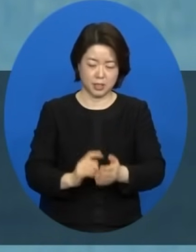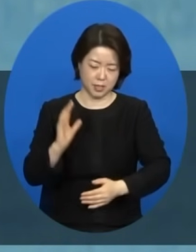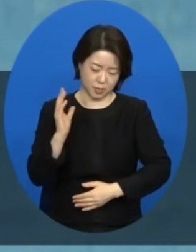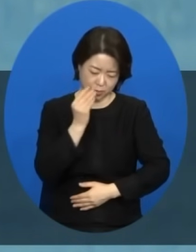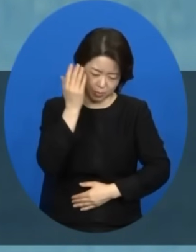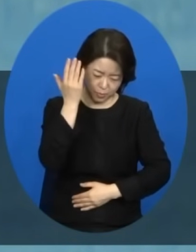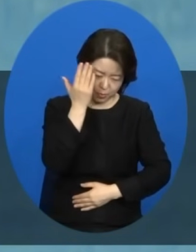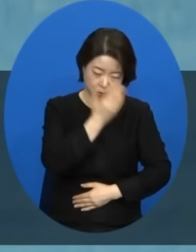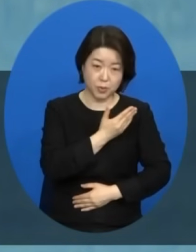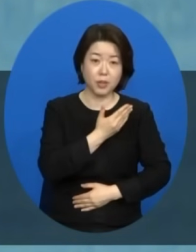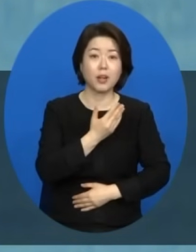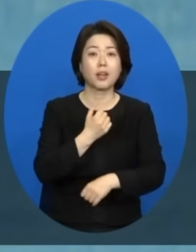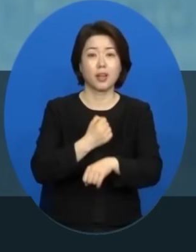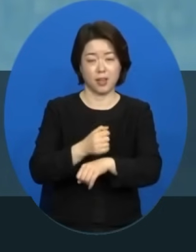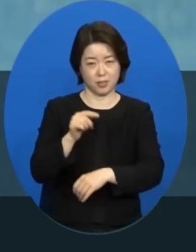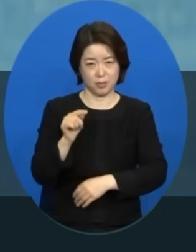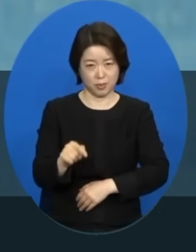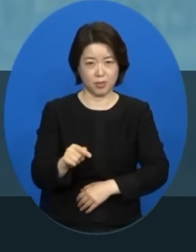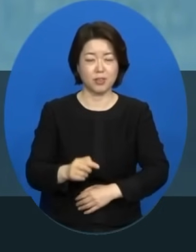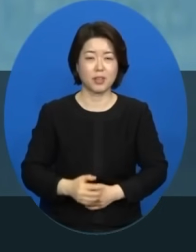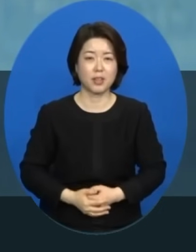성결하게 하는 것입니다.